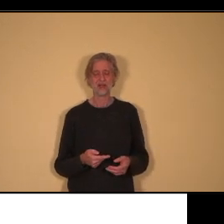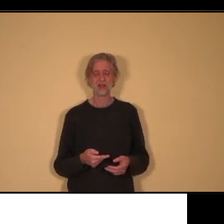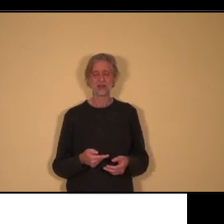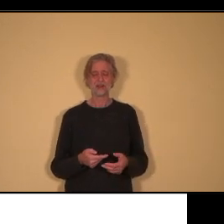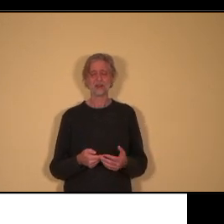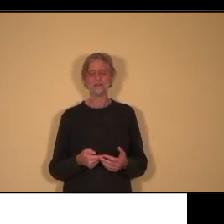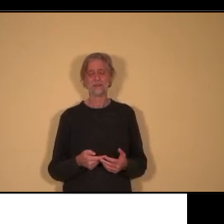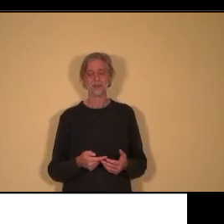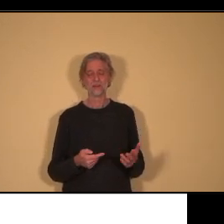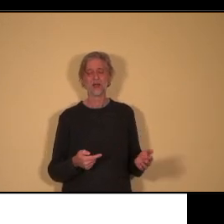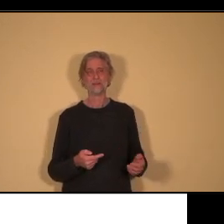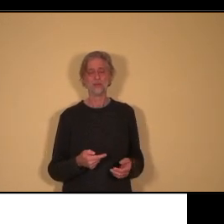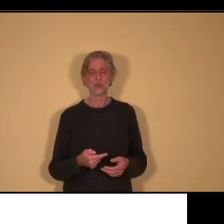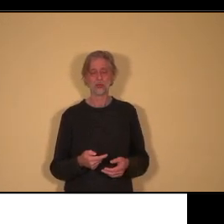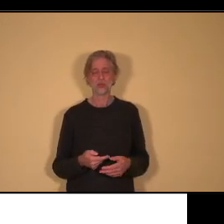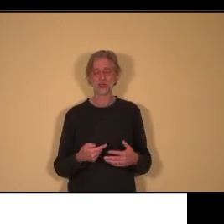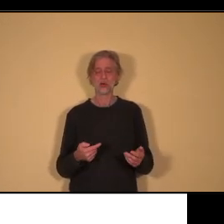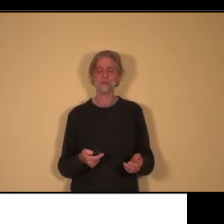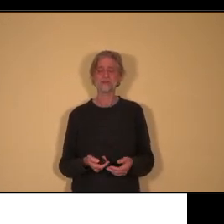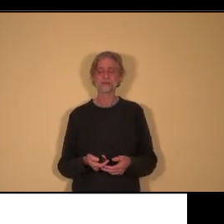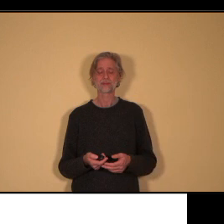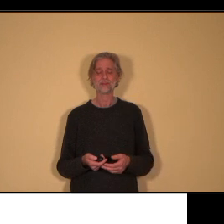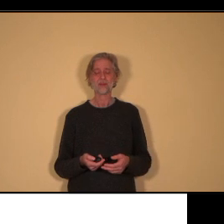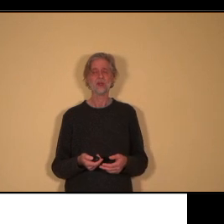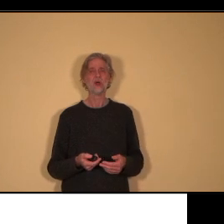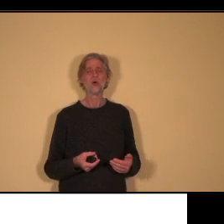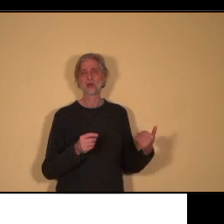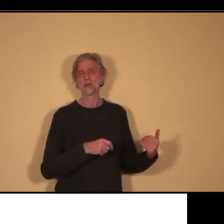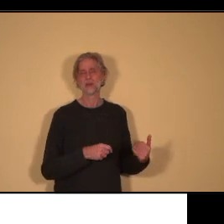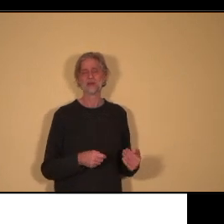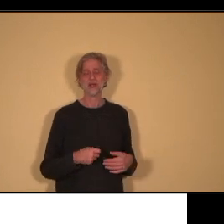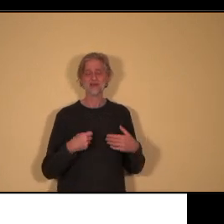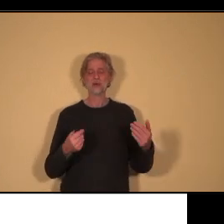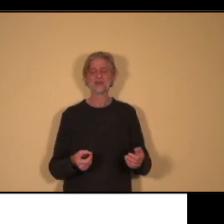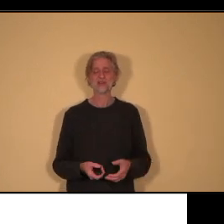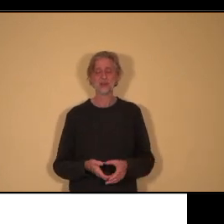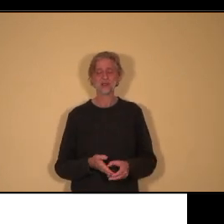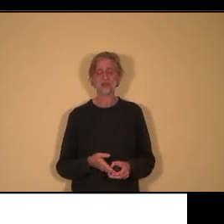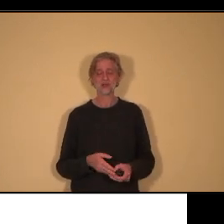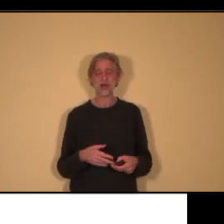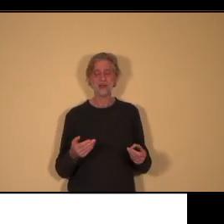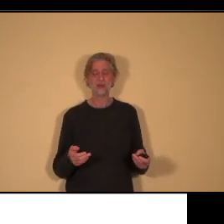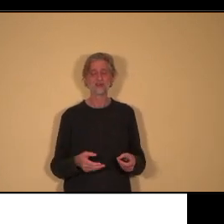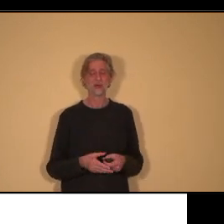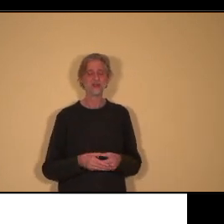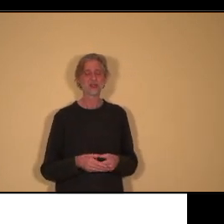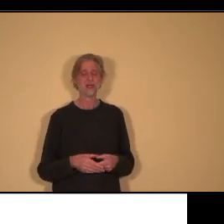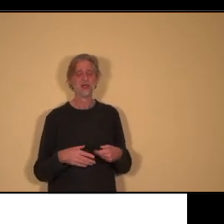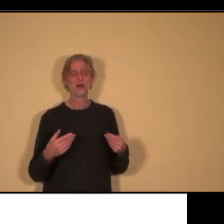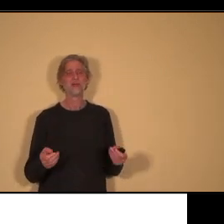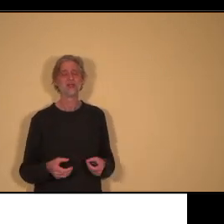Energiequellen ja, beruhen oder kommen. Und dann kommt unser letzter Prozess, nämlich die Speicherung,